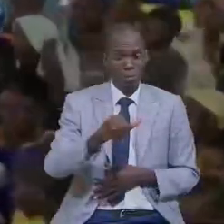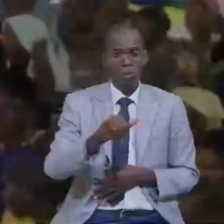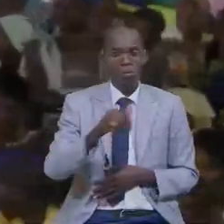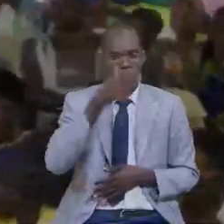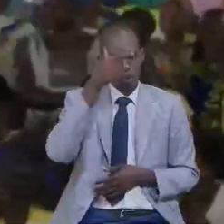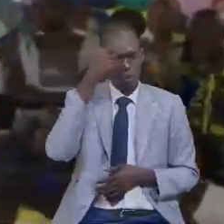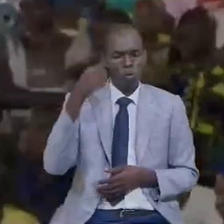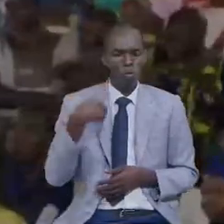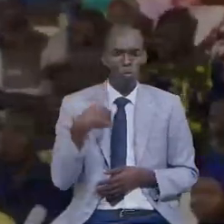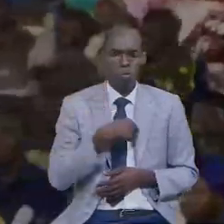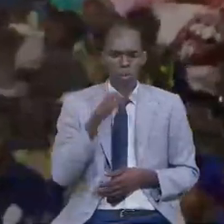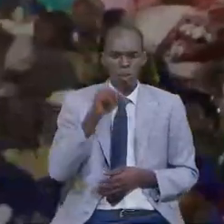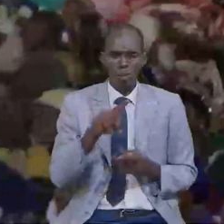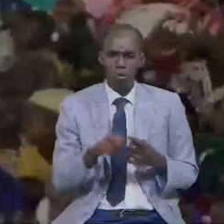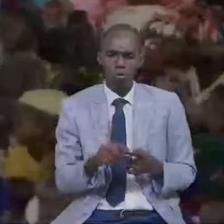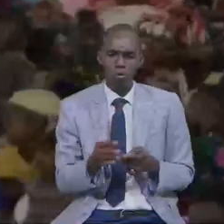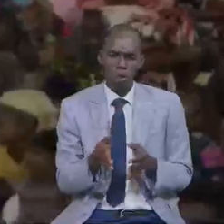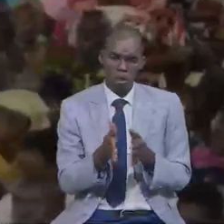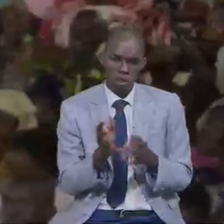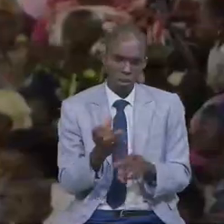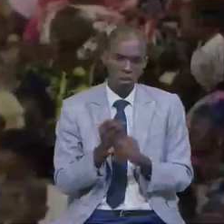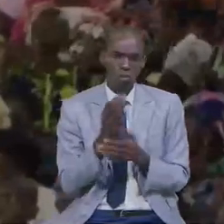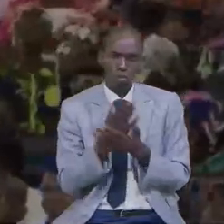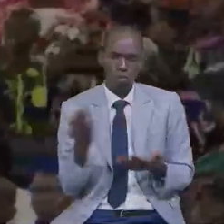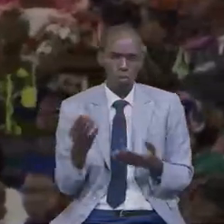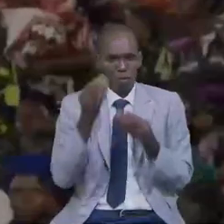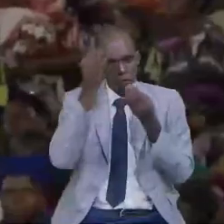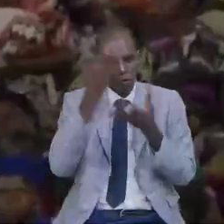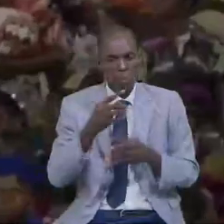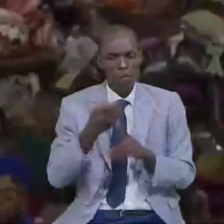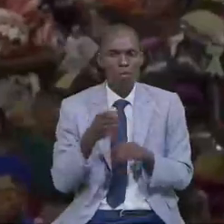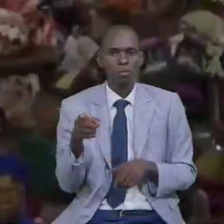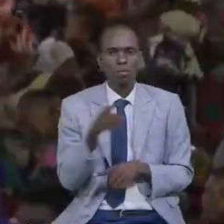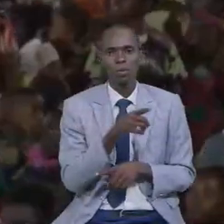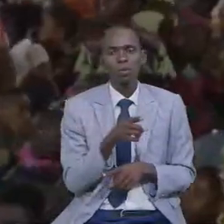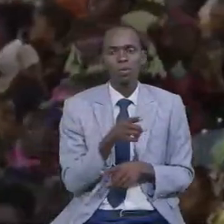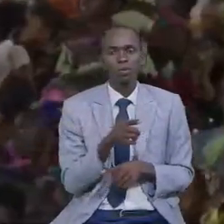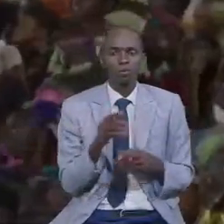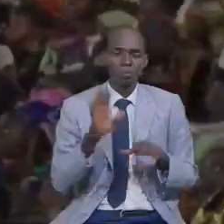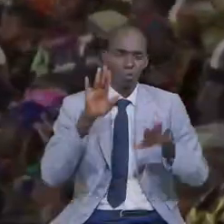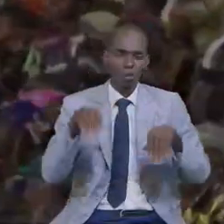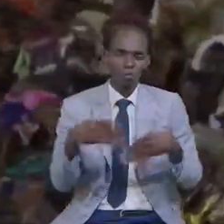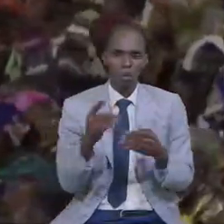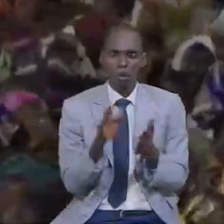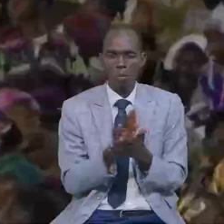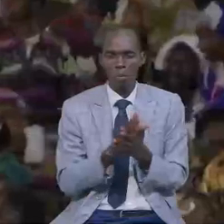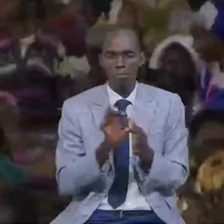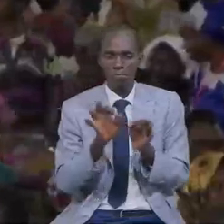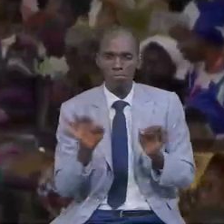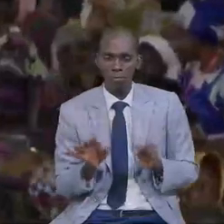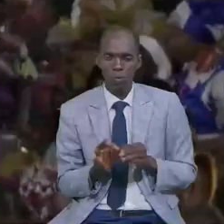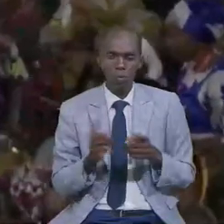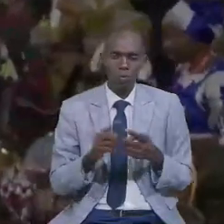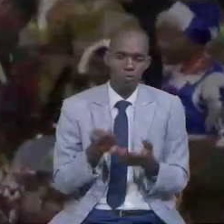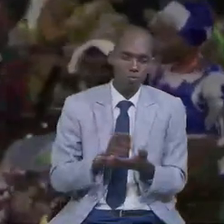Nous avons besoin des informations. Nous allons vous aider davantage. Donc, notre pasteur viendra